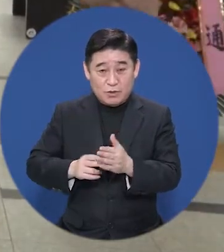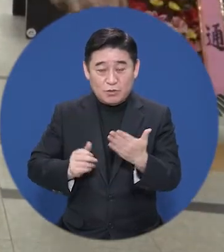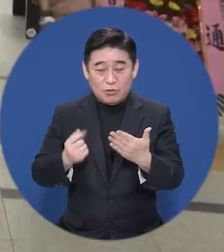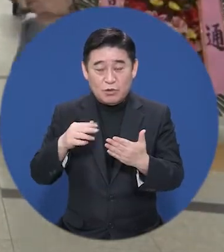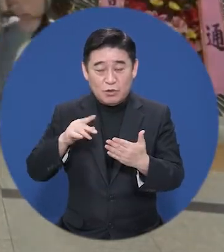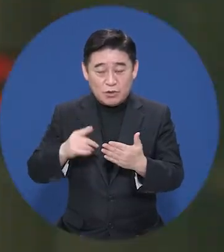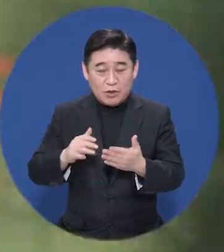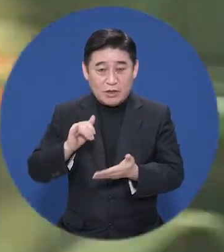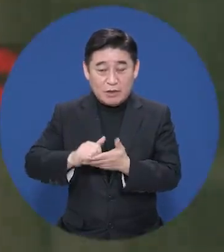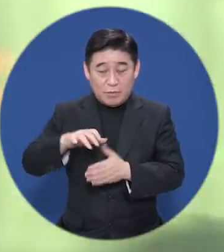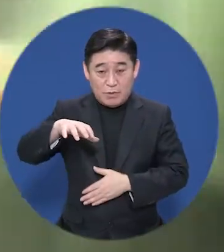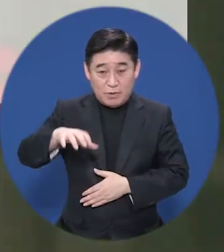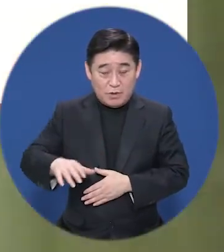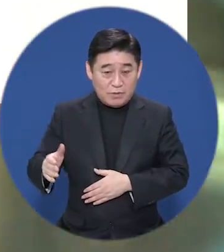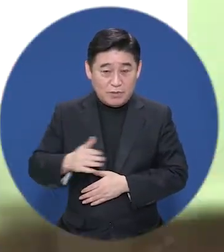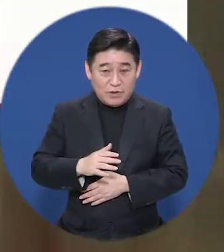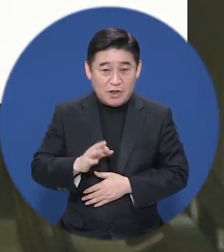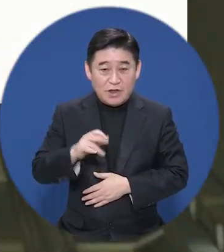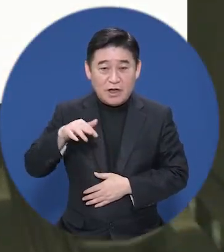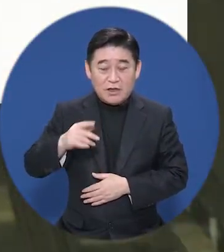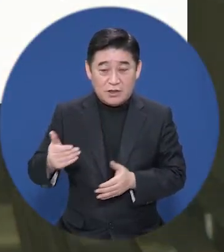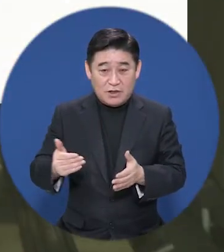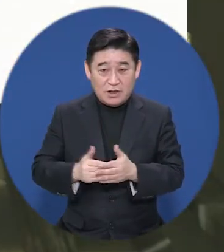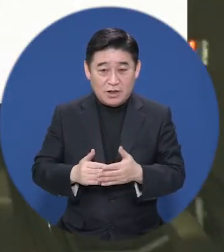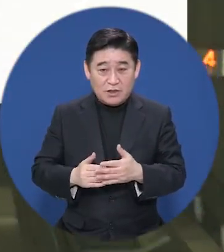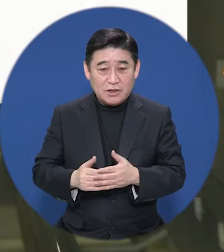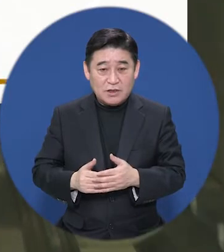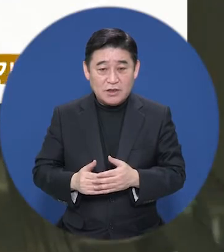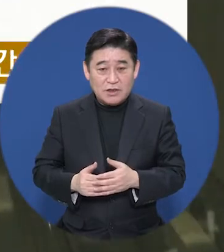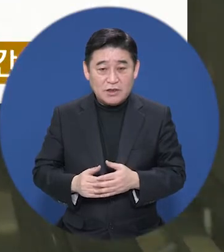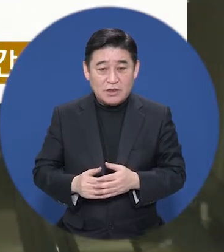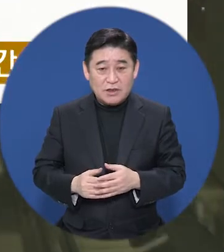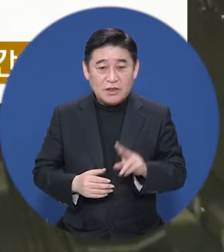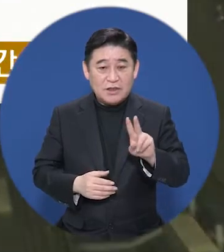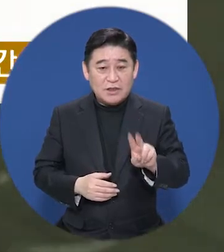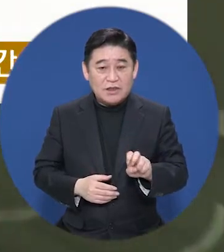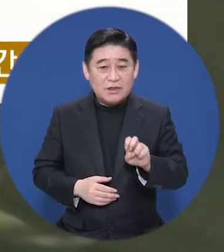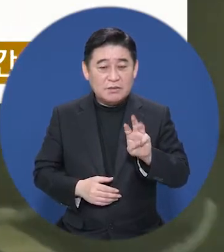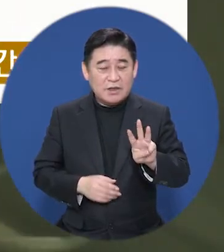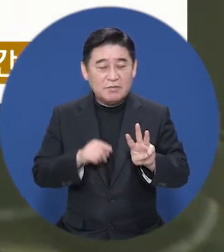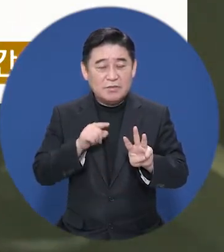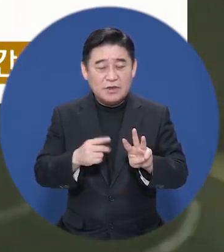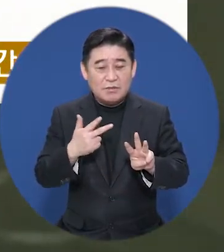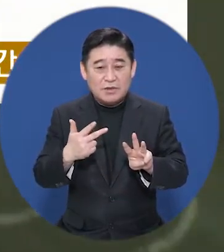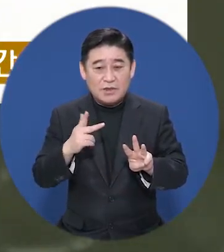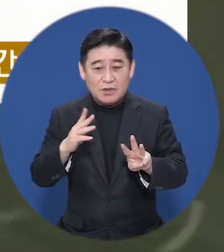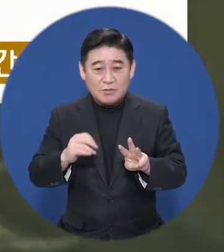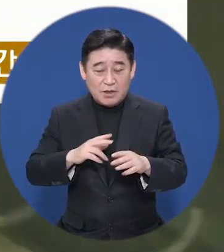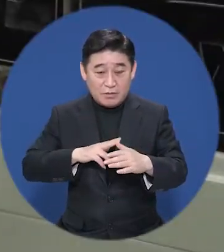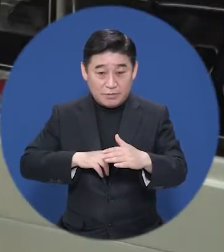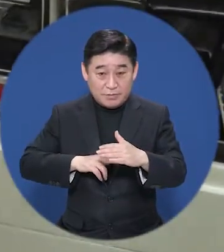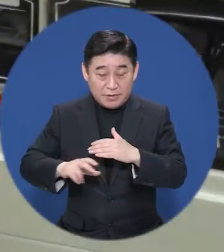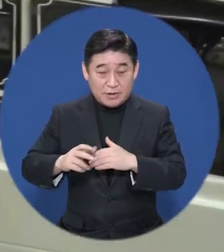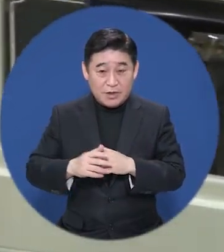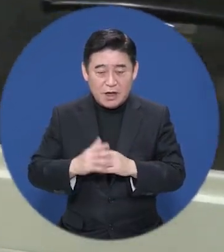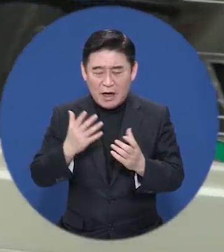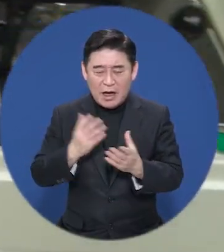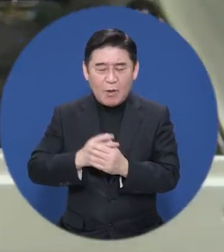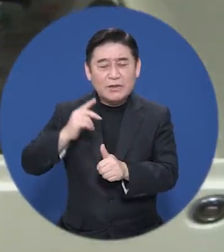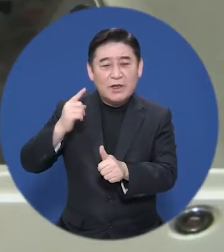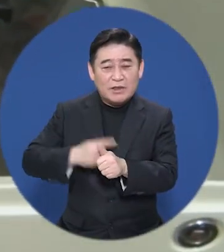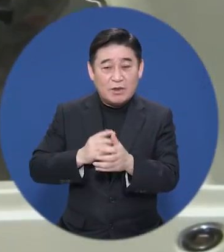9호선 김포공항역부터 양촌역까지의 19간 23.7km를 오가는 경전철로